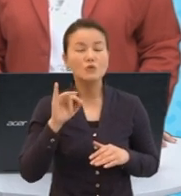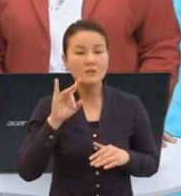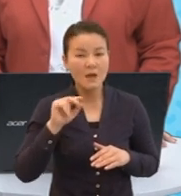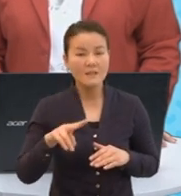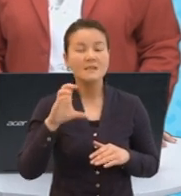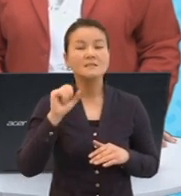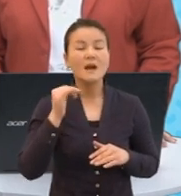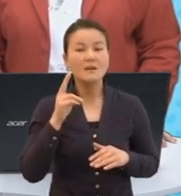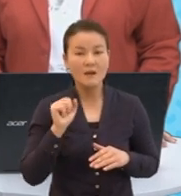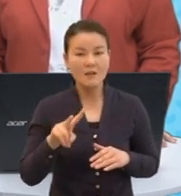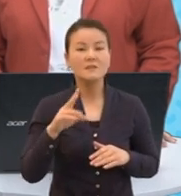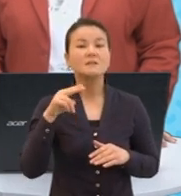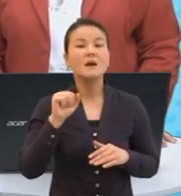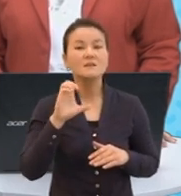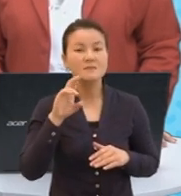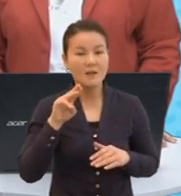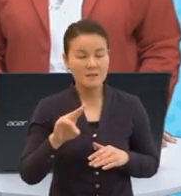Сайкал, Дастан.